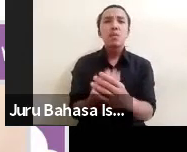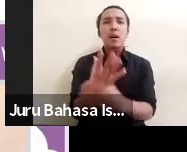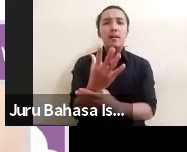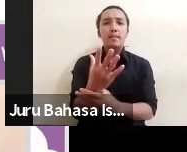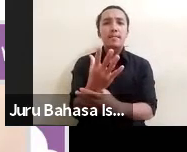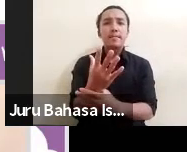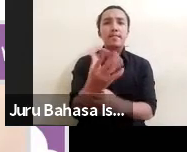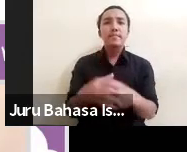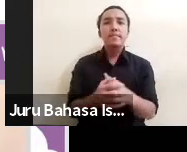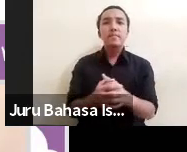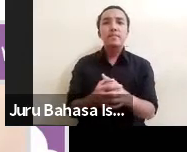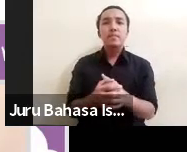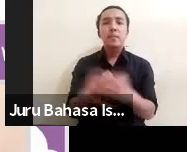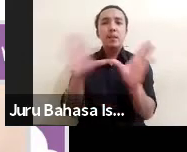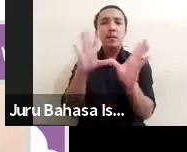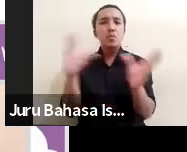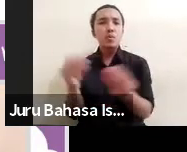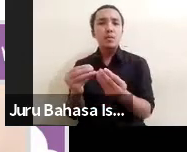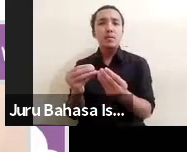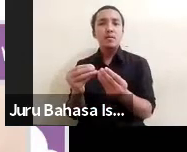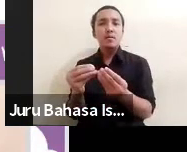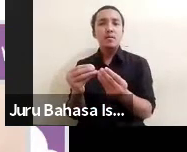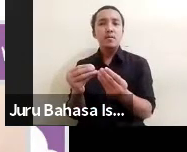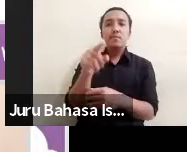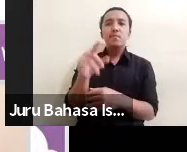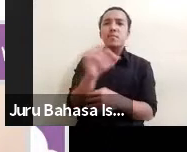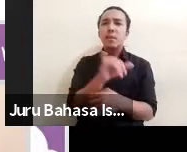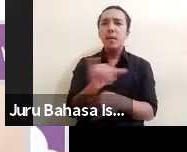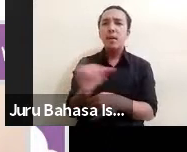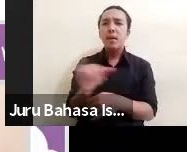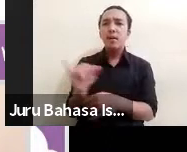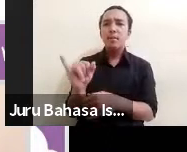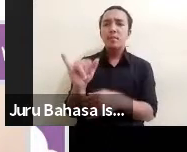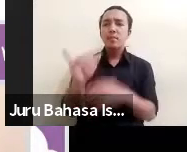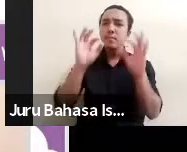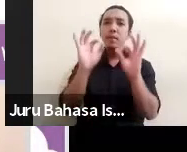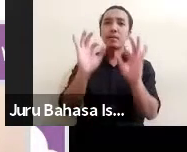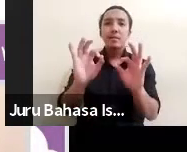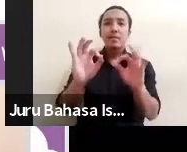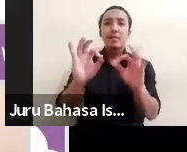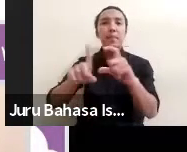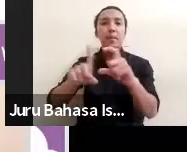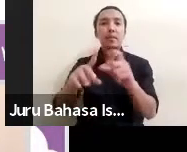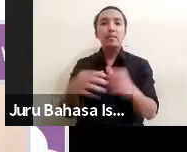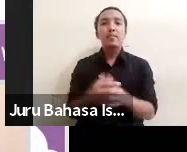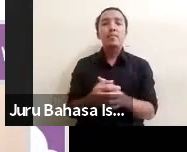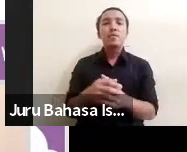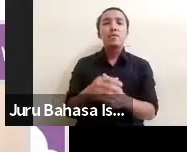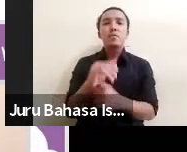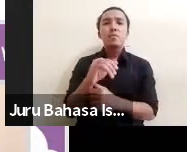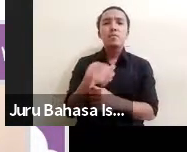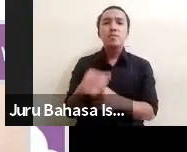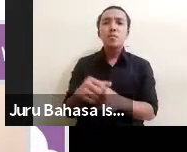di Desember 18, supaya gebyar, Pak, kami menggandeng pihak-pihak NGO seperti